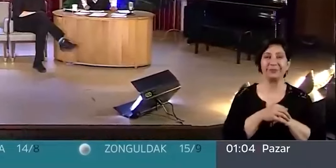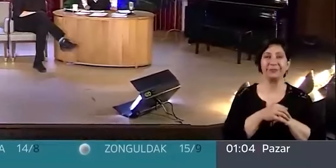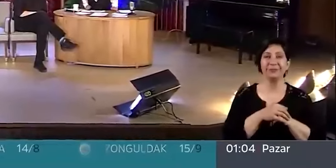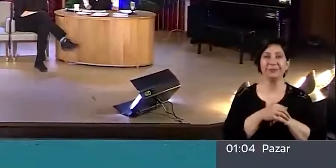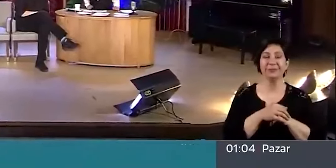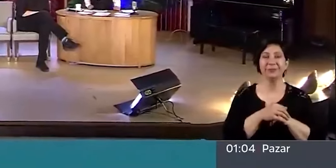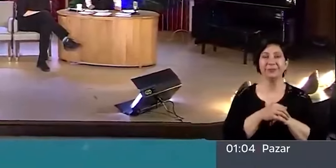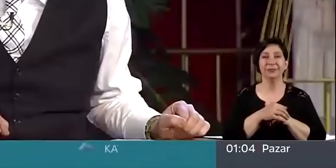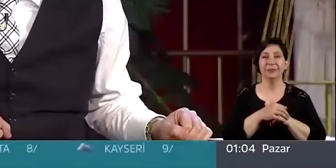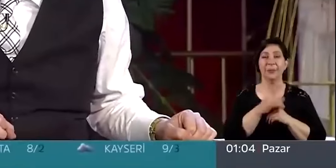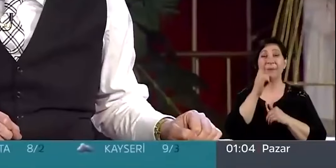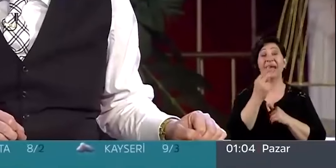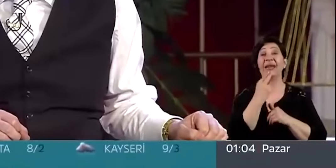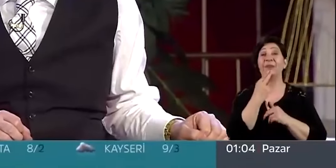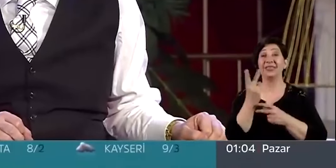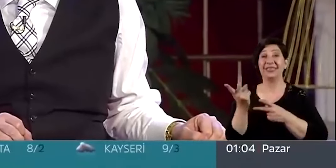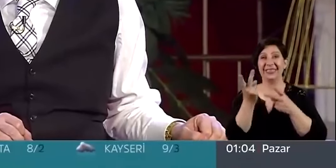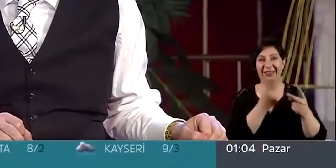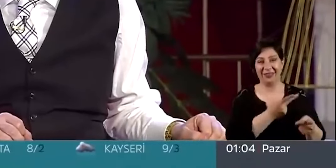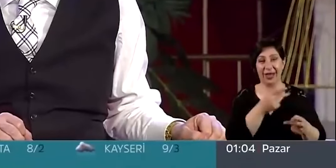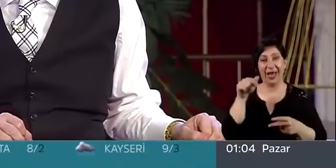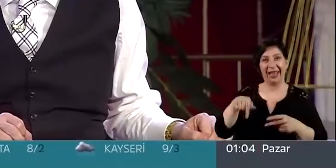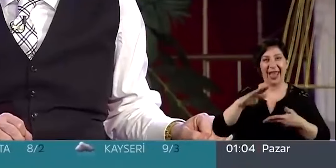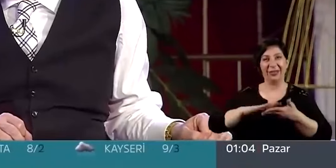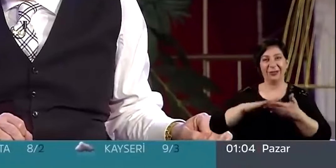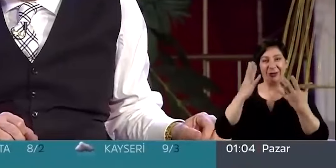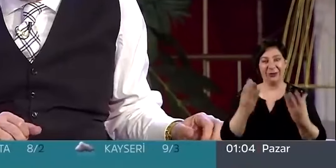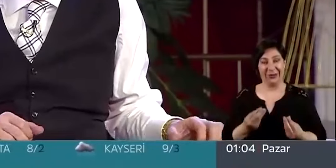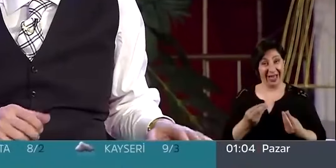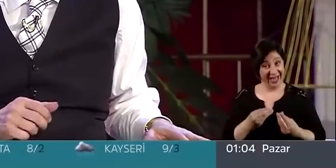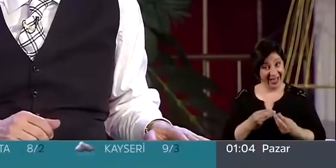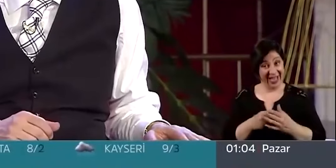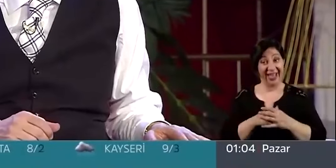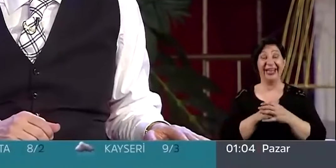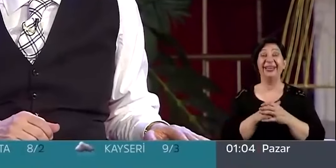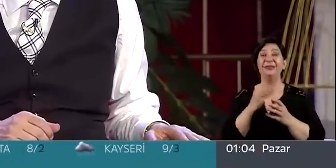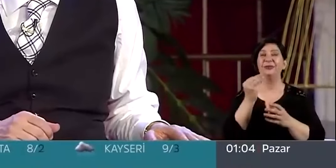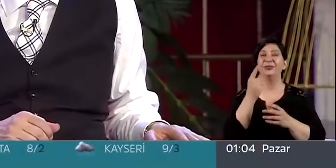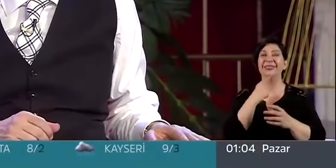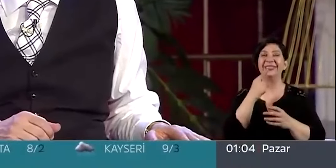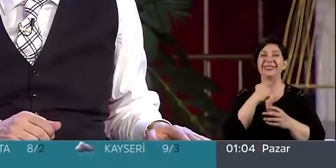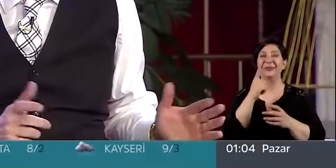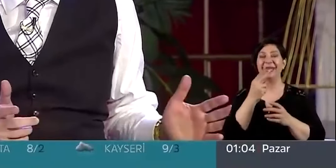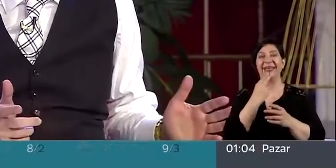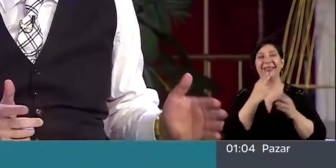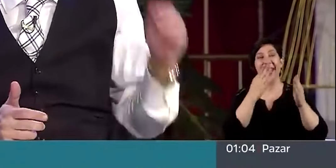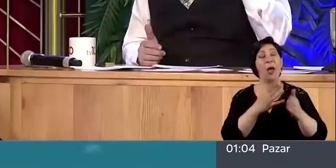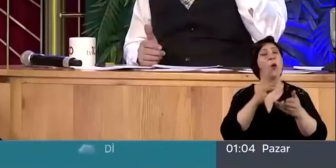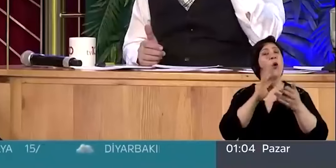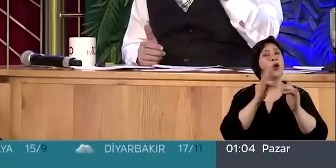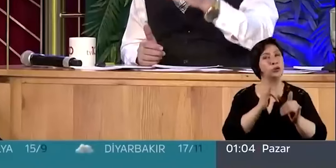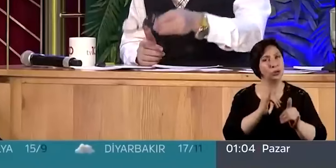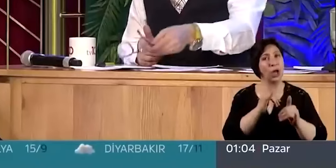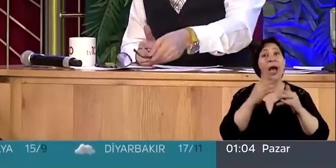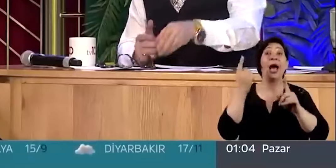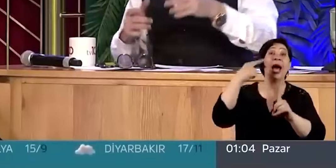bir... Hanımefendiyi çağıracağız buraya. Evet, biz aşağıda arkadaş olduk. Çok hoş bir hanımefendi. Hem oyuncu